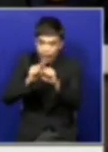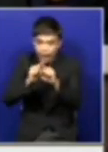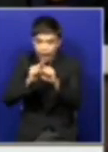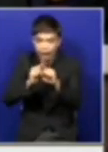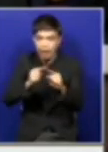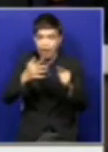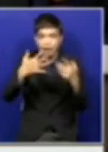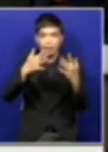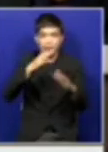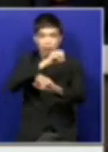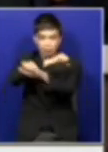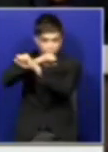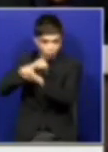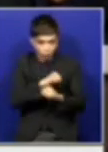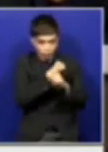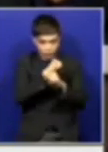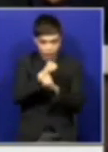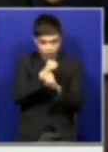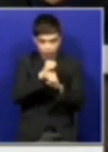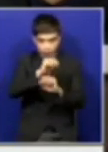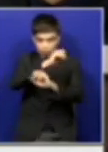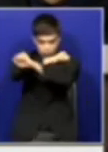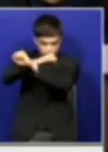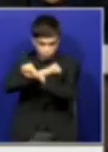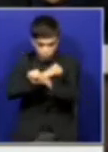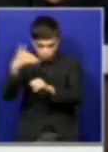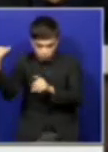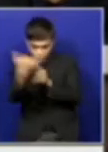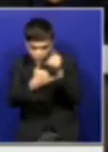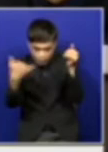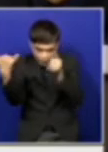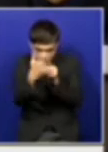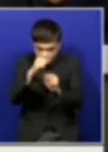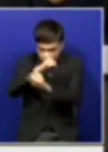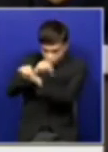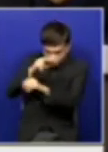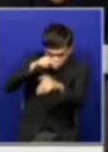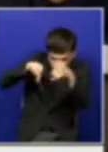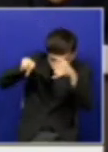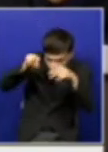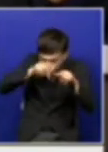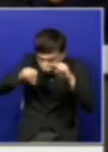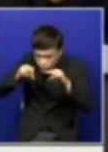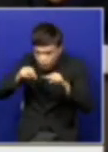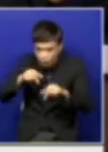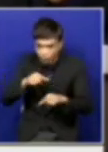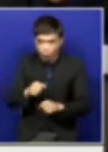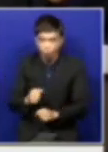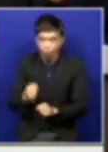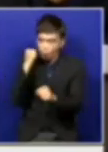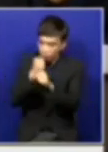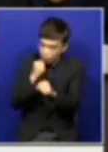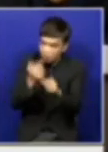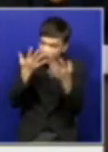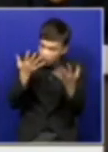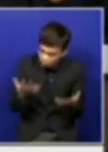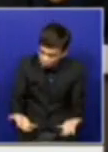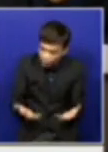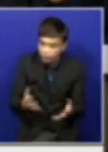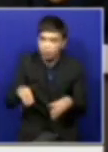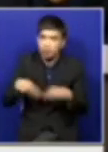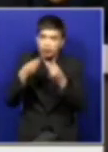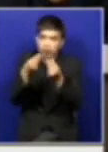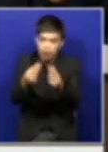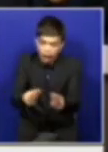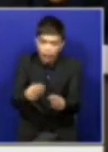ขาได้ทำหน้าที่กันโดยทุ่มเทเพื่อที่จะแก้ไขปัญหาให้แก่พี่น้